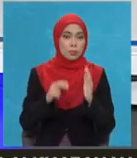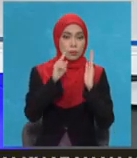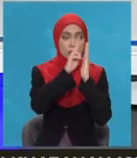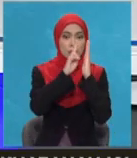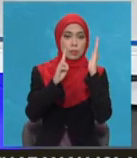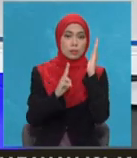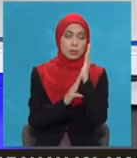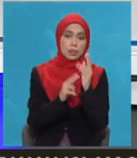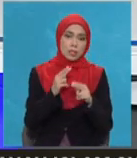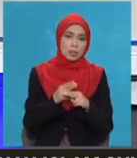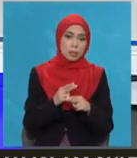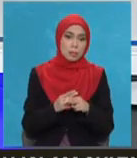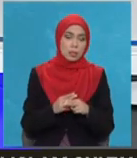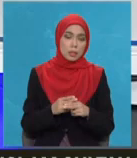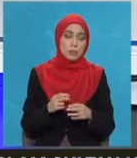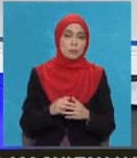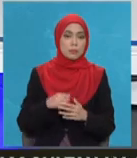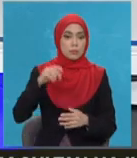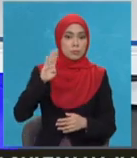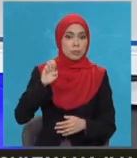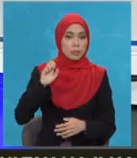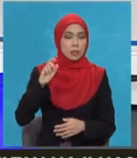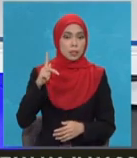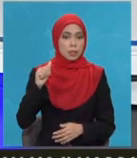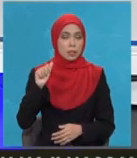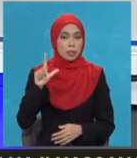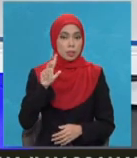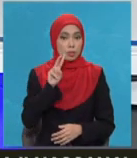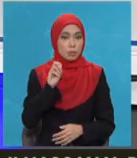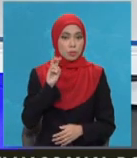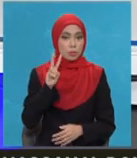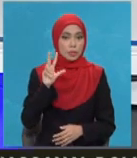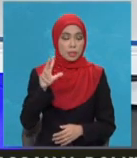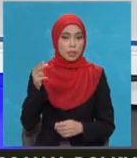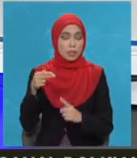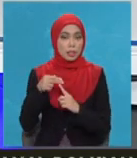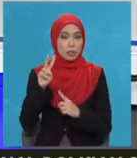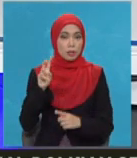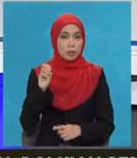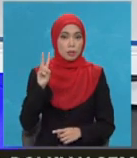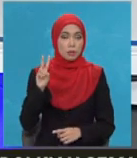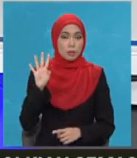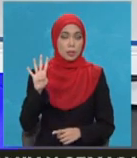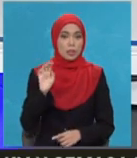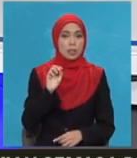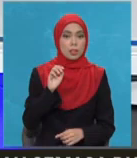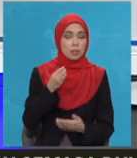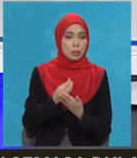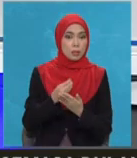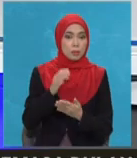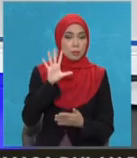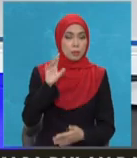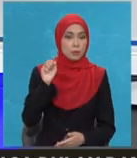2023 perbekalan 2023 2024 dengan menentukan sejumlah 58 96 pilihan